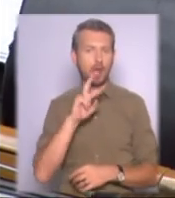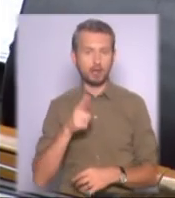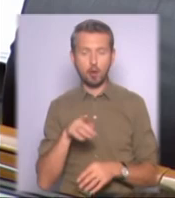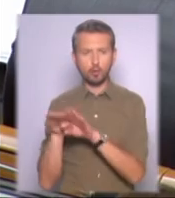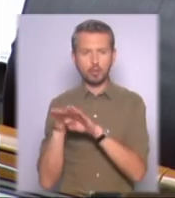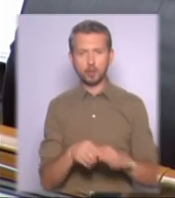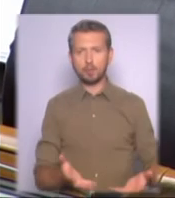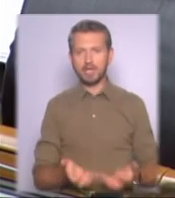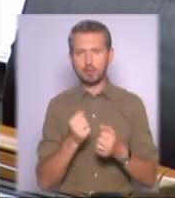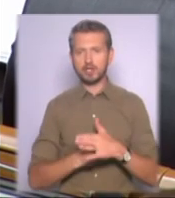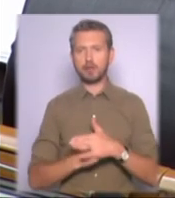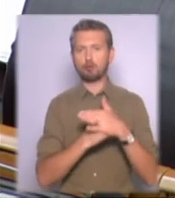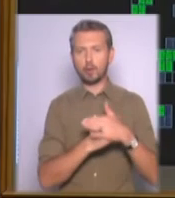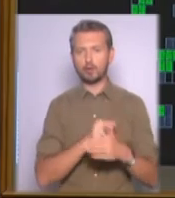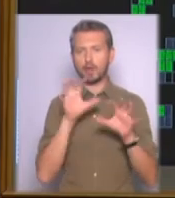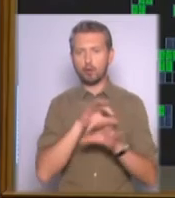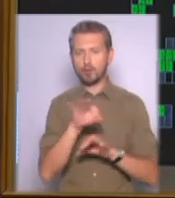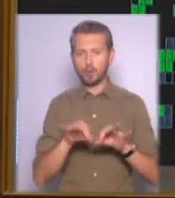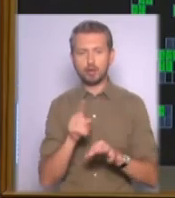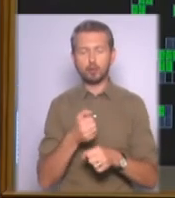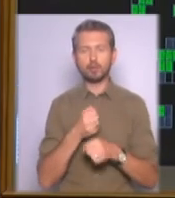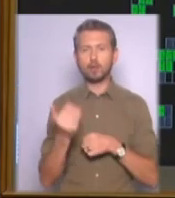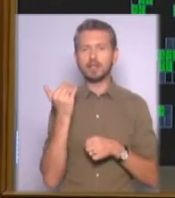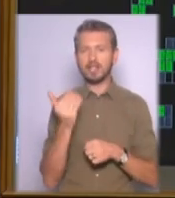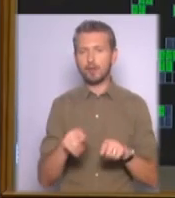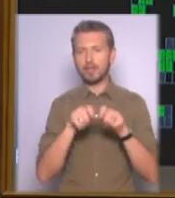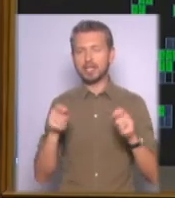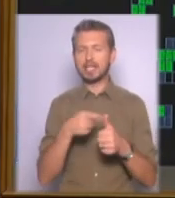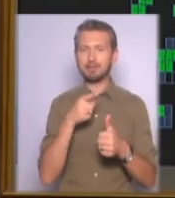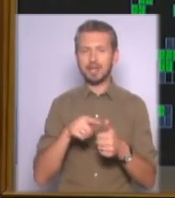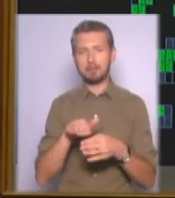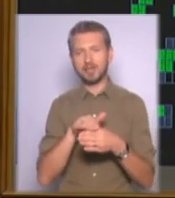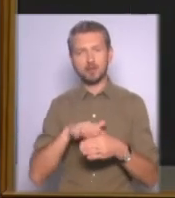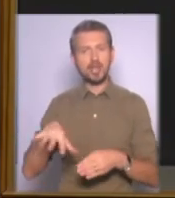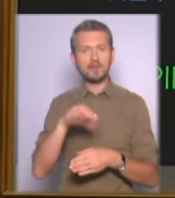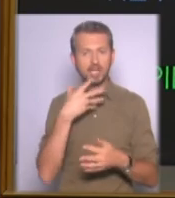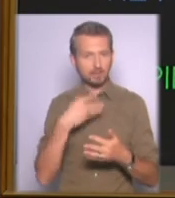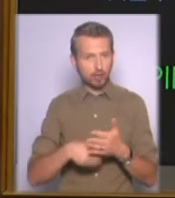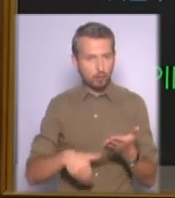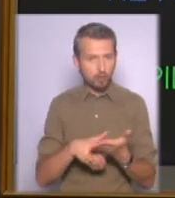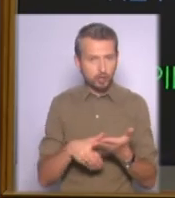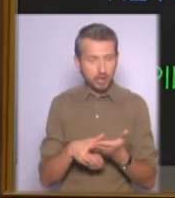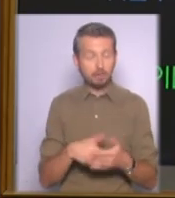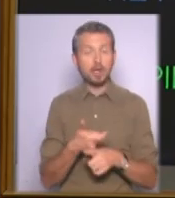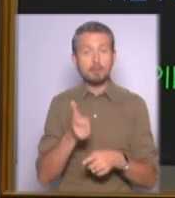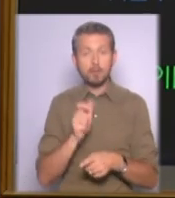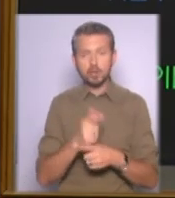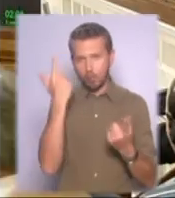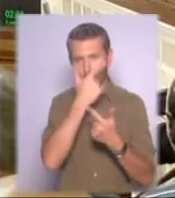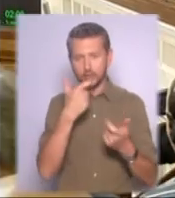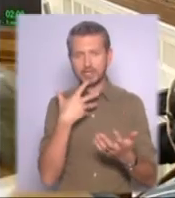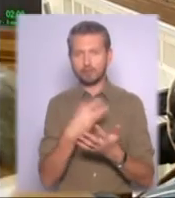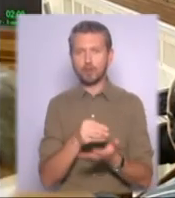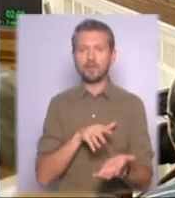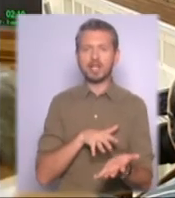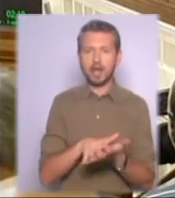підтримавши за основу законопроект, що змусить їх відкрити імена та прізвища всіх своїх помічників. Ба більше, оприлюднити свої витрати на робочі